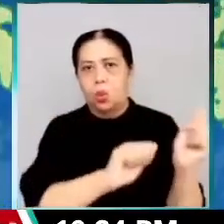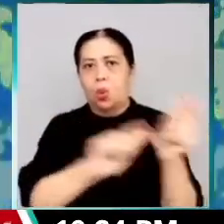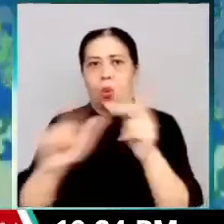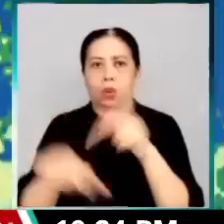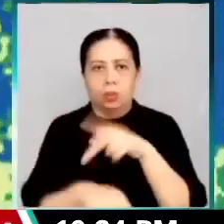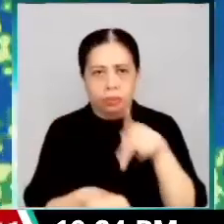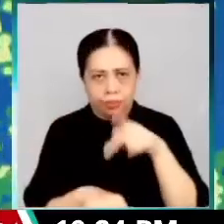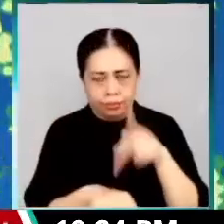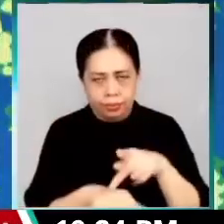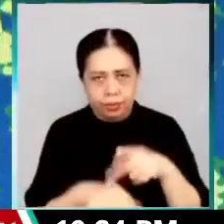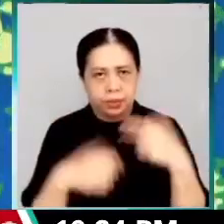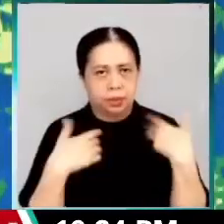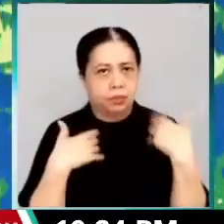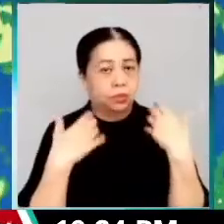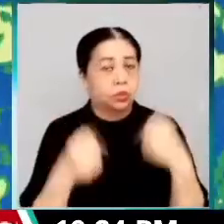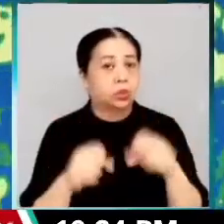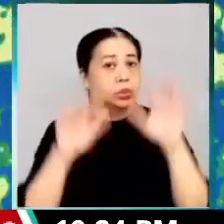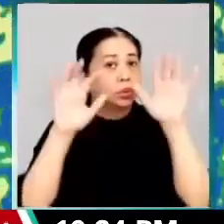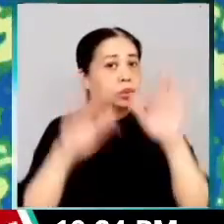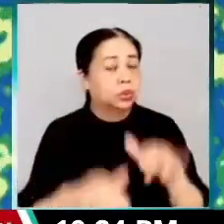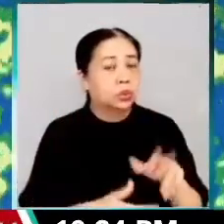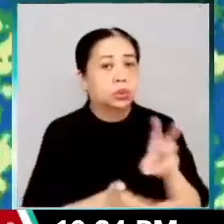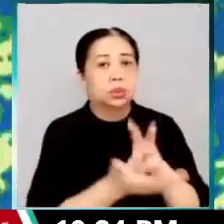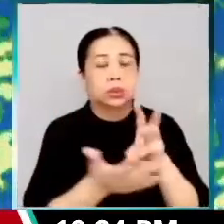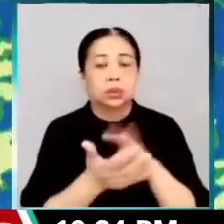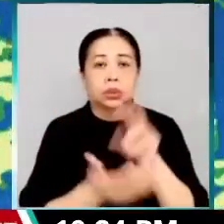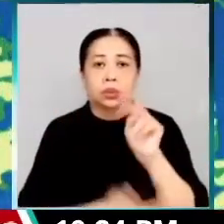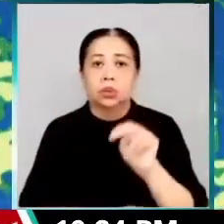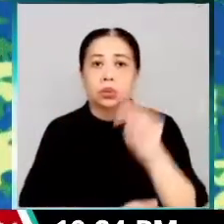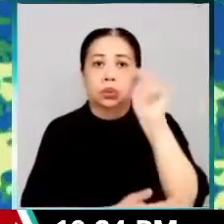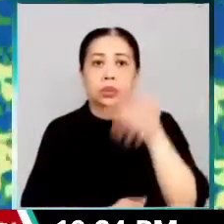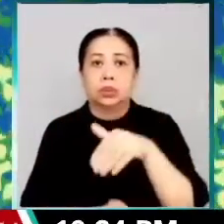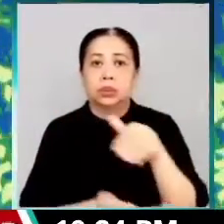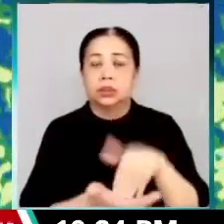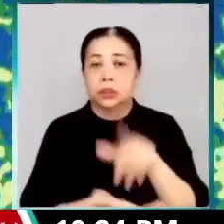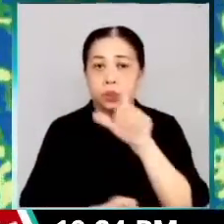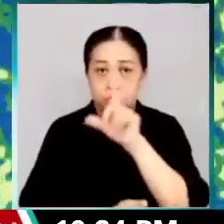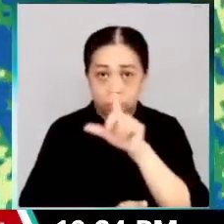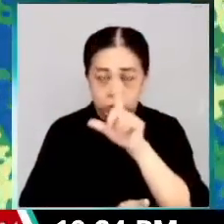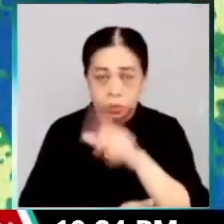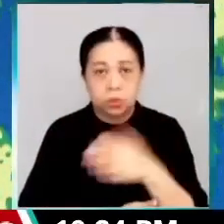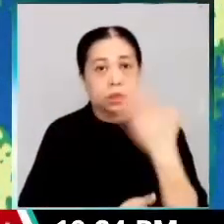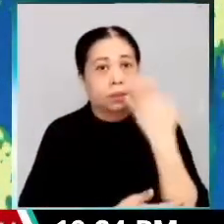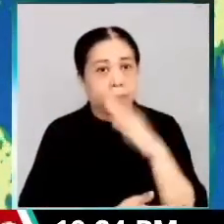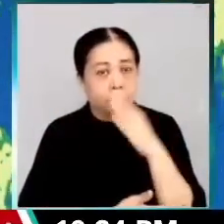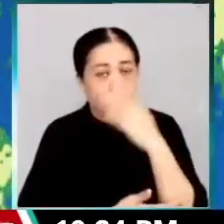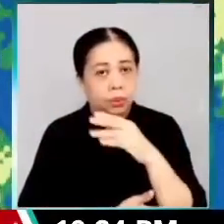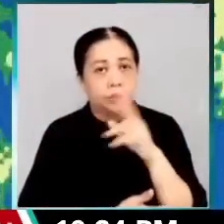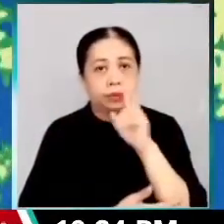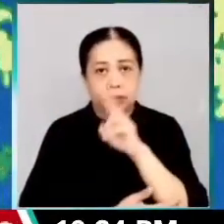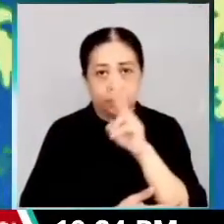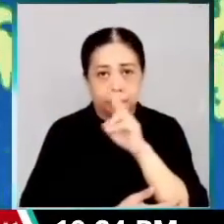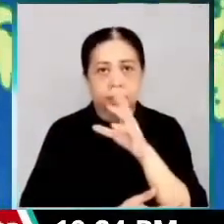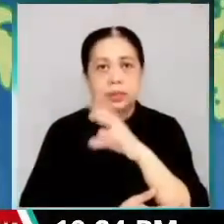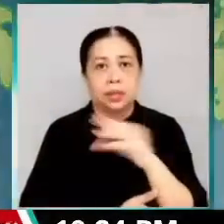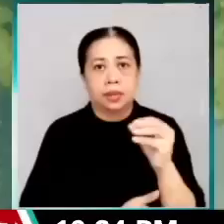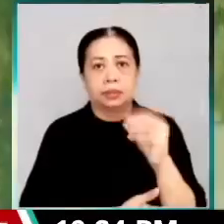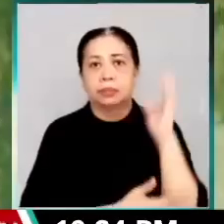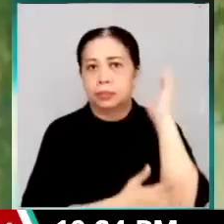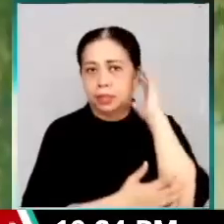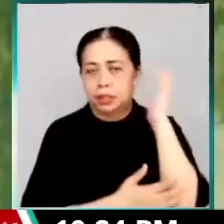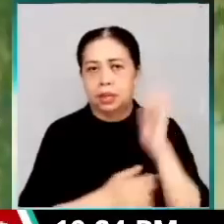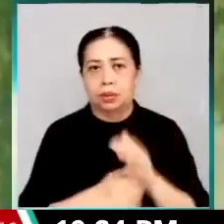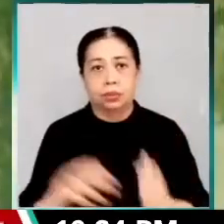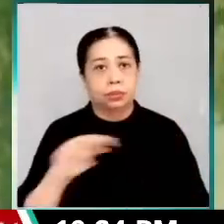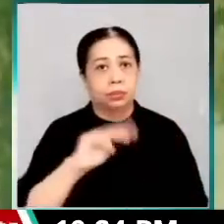May malalakas na ulan sa ilang bahagi ng Northern at Central Luzon, Bicol Region, Visayas at Mindanao. Sa Metro Manila,